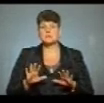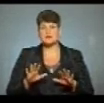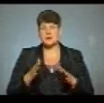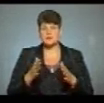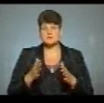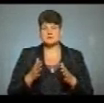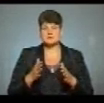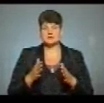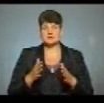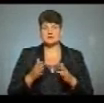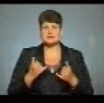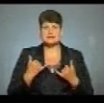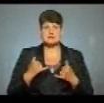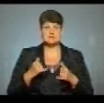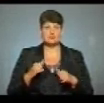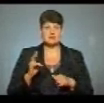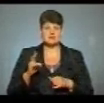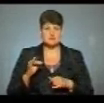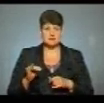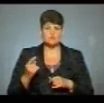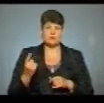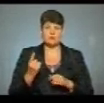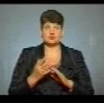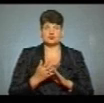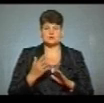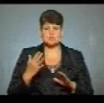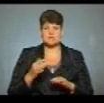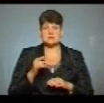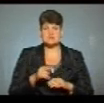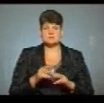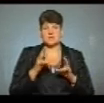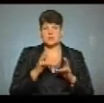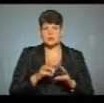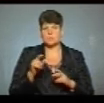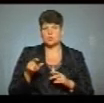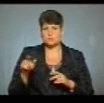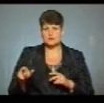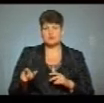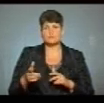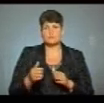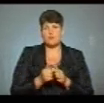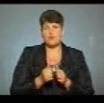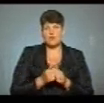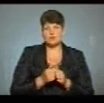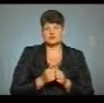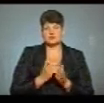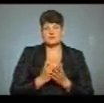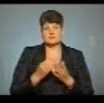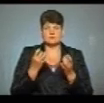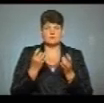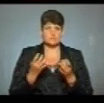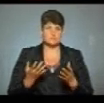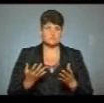якісь несподіванки, то в першу чергу з тими потерпілими, критичними, поруч опиняються